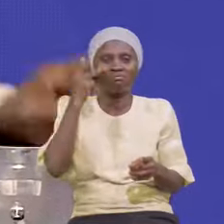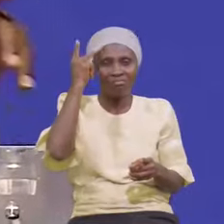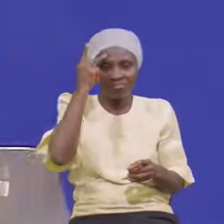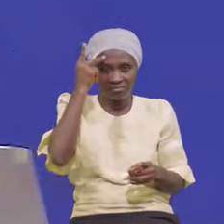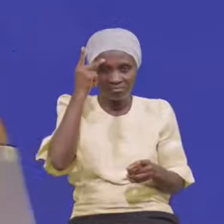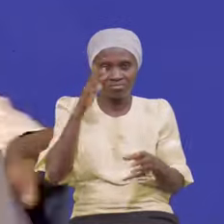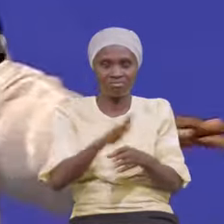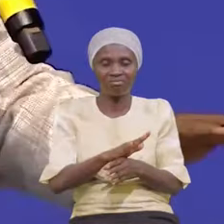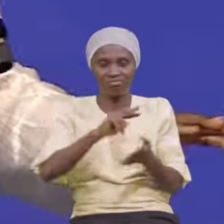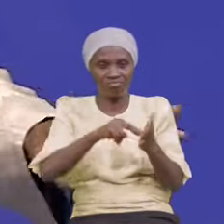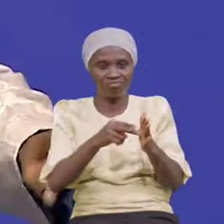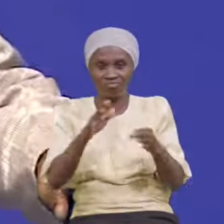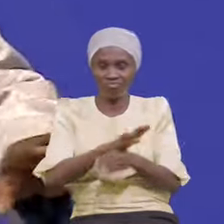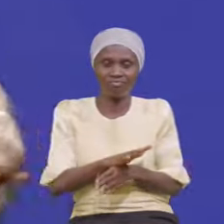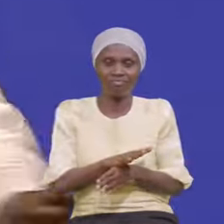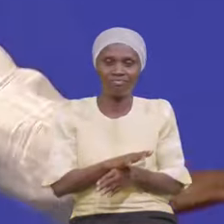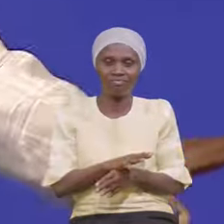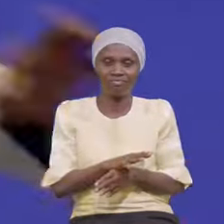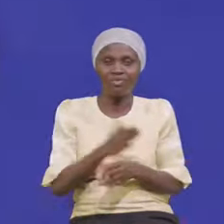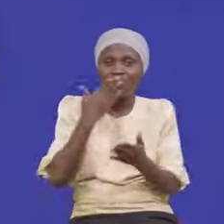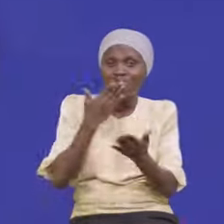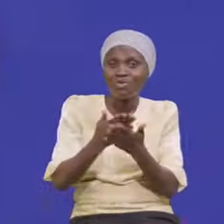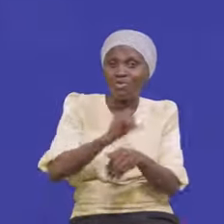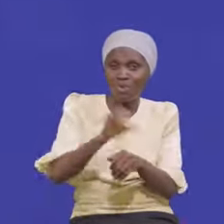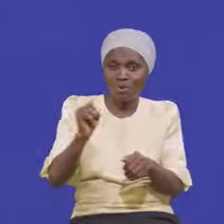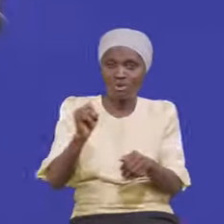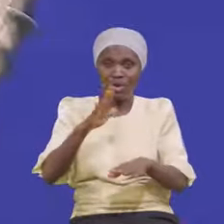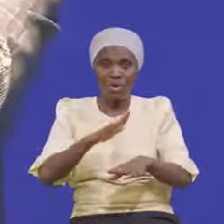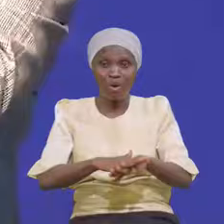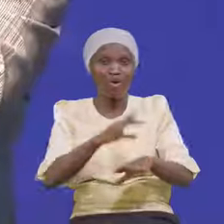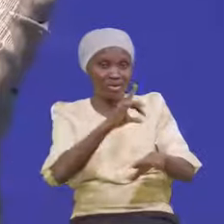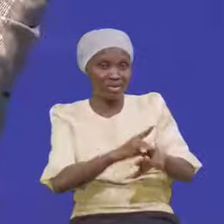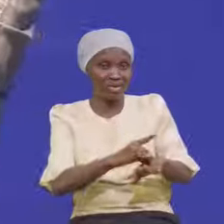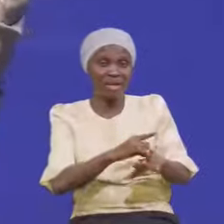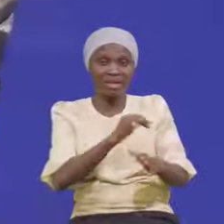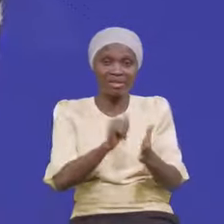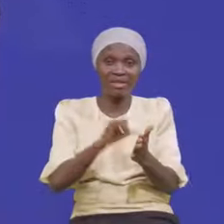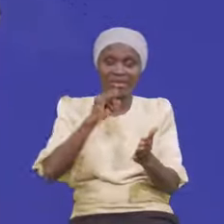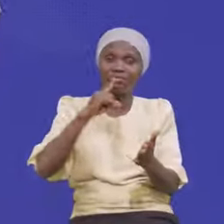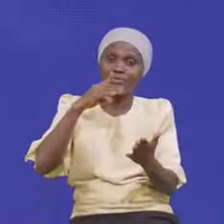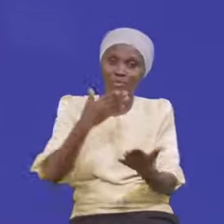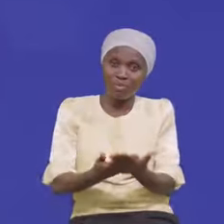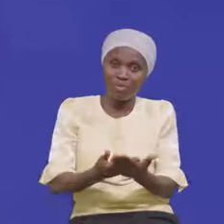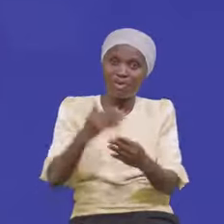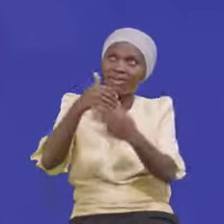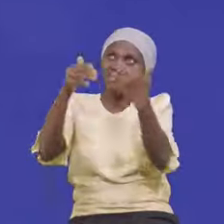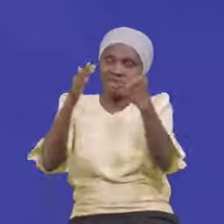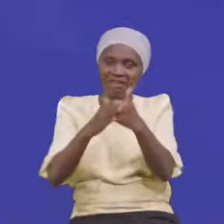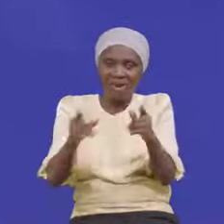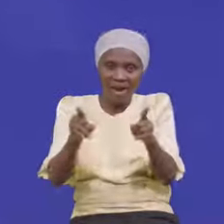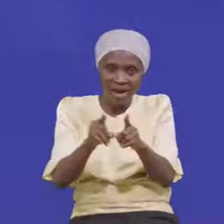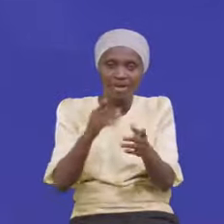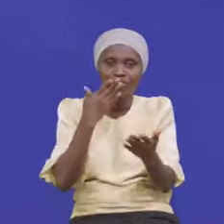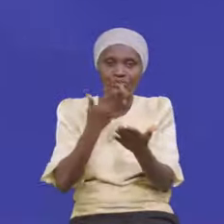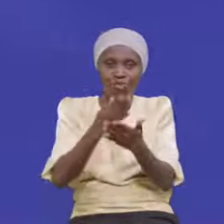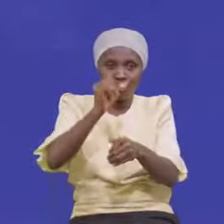పనులు క్రియాత్మకంగా, ఉద్దేశపూర్వకంగా. Good works on earth approves in heaven as good works. అలాగే